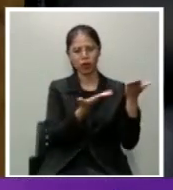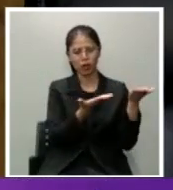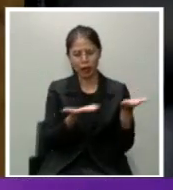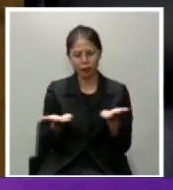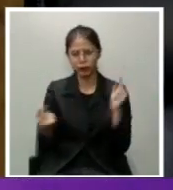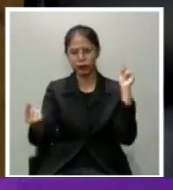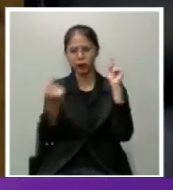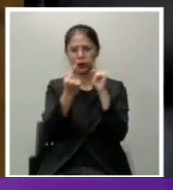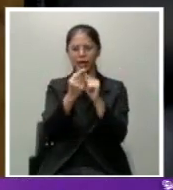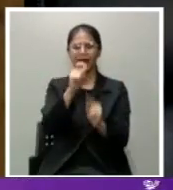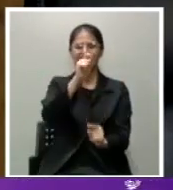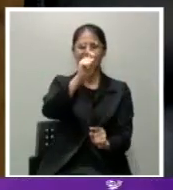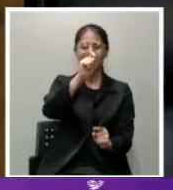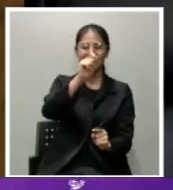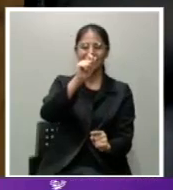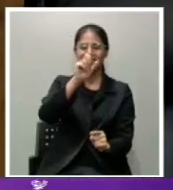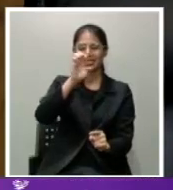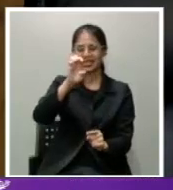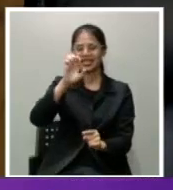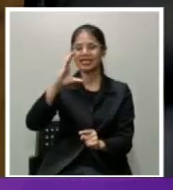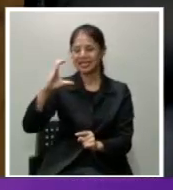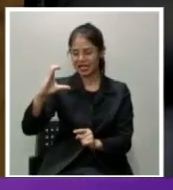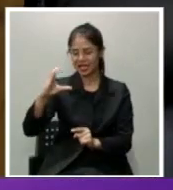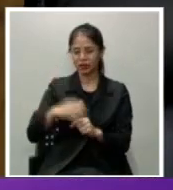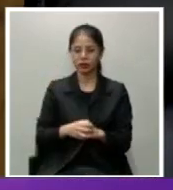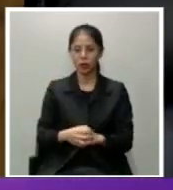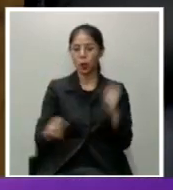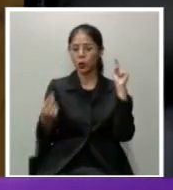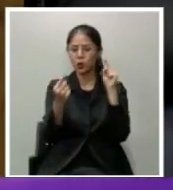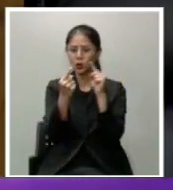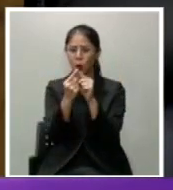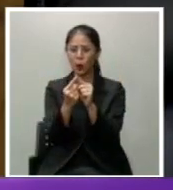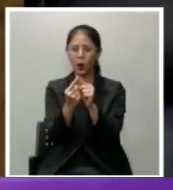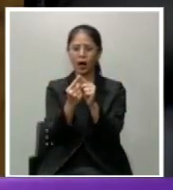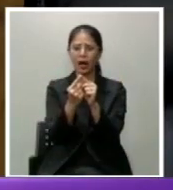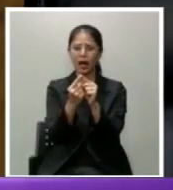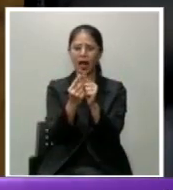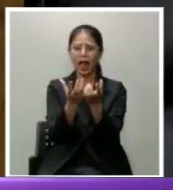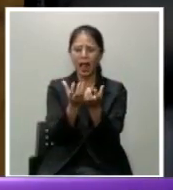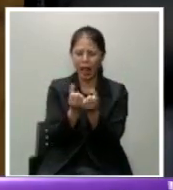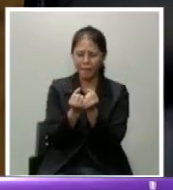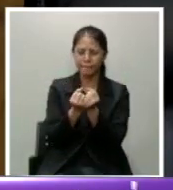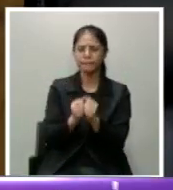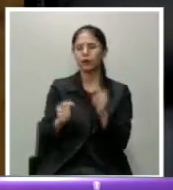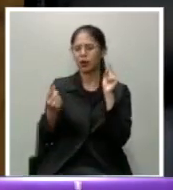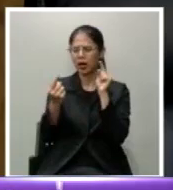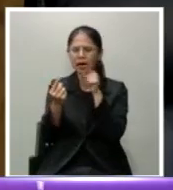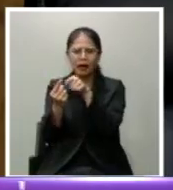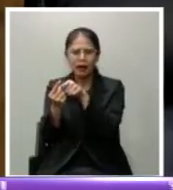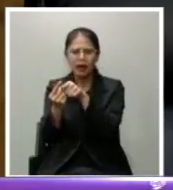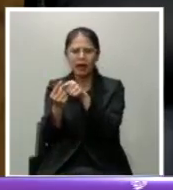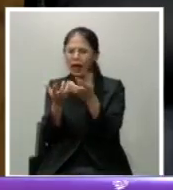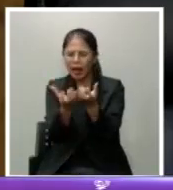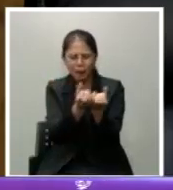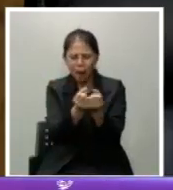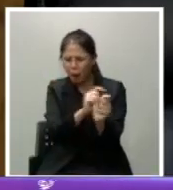AEC ซึ่งตอนนั้นเห่อกันนะแล้วก็เตรียมรับอัฟต้าไอ้รับอัฟต้านี่ก็เรื่องใหญ่และเตรียมรับอะ